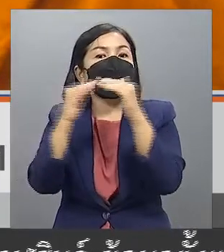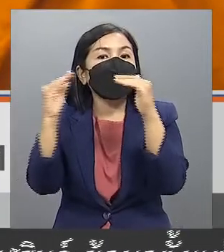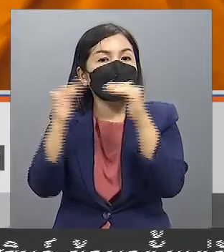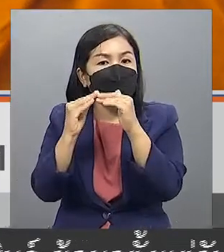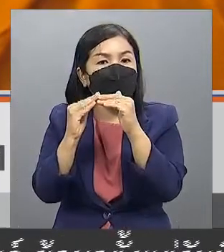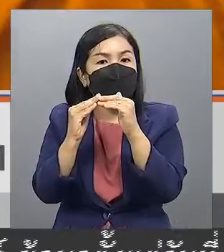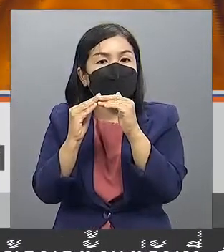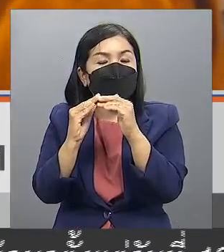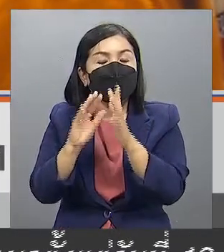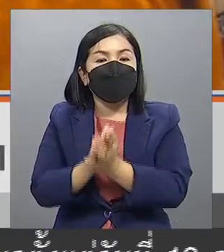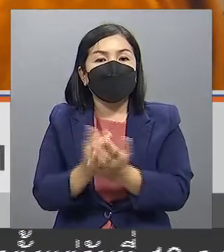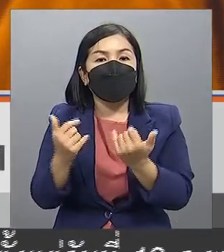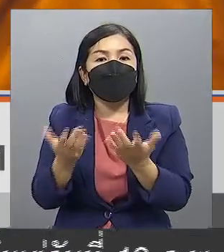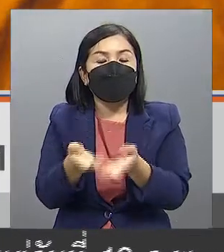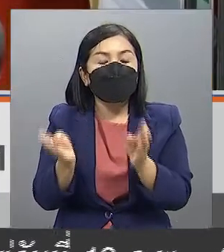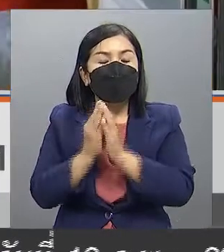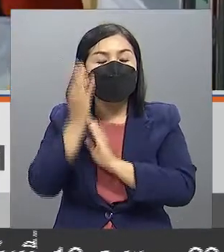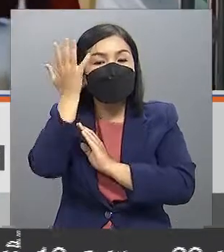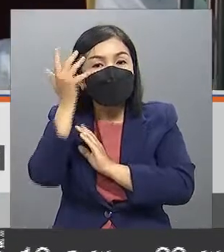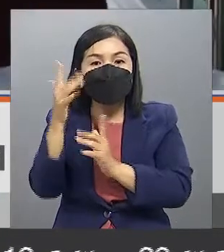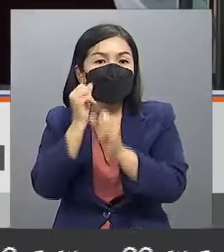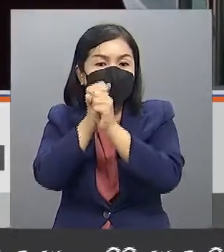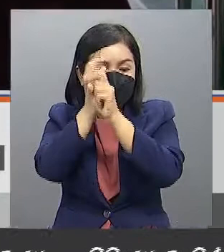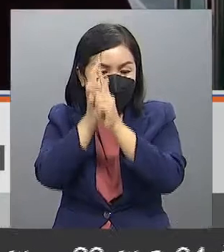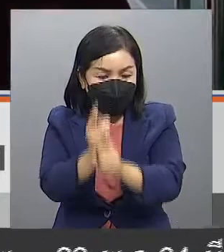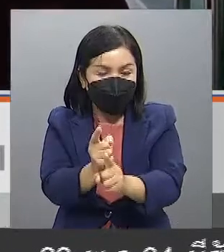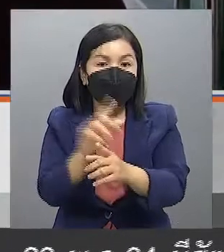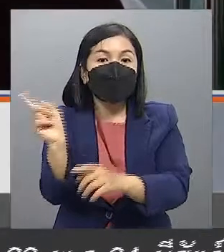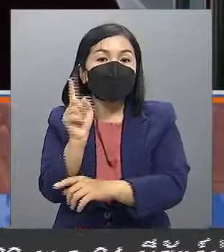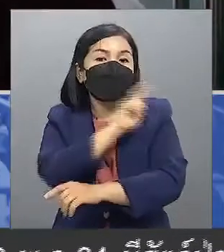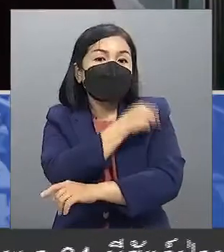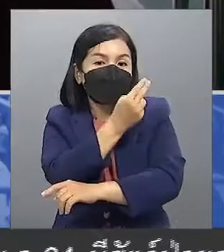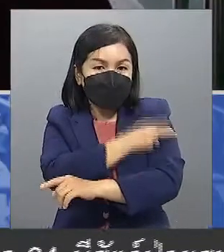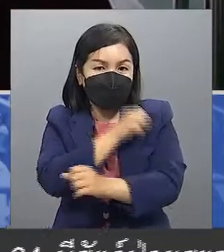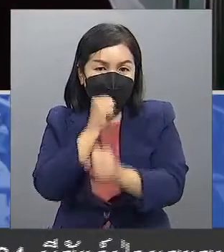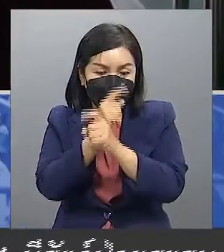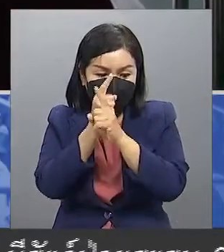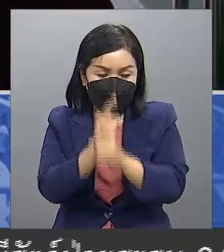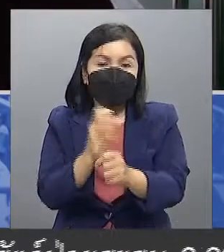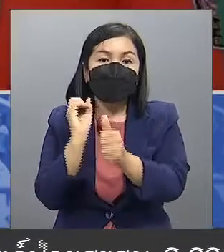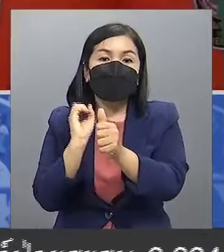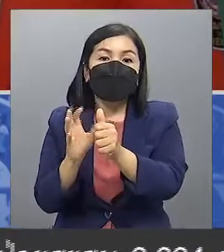กกังวลเนื่องจากดำเนินการตามคำแนะนำของสาธารณสุขอย่างเคร่งครัด